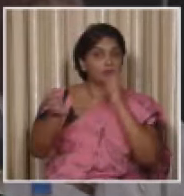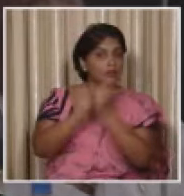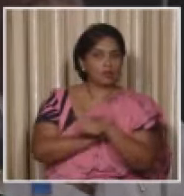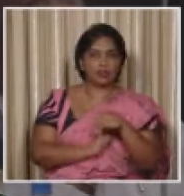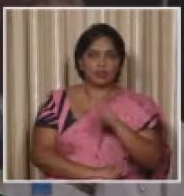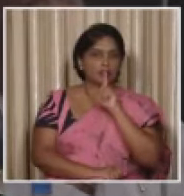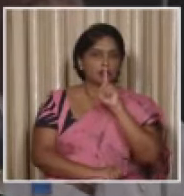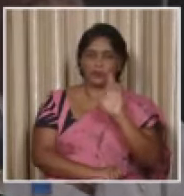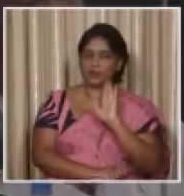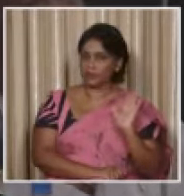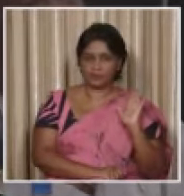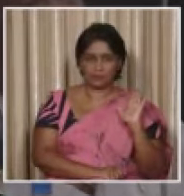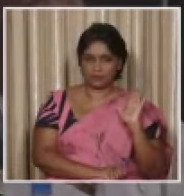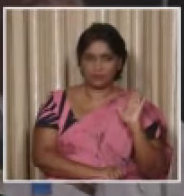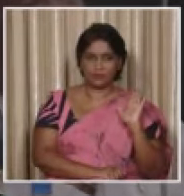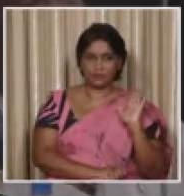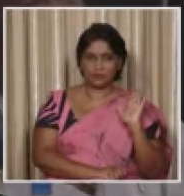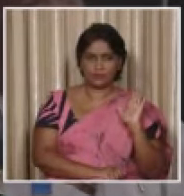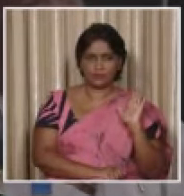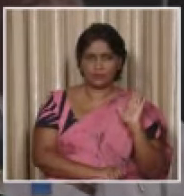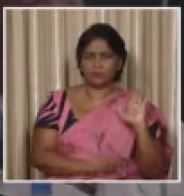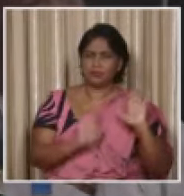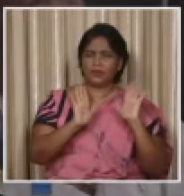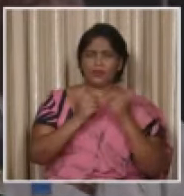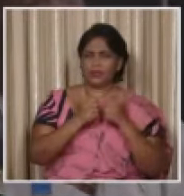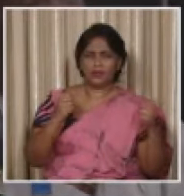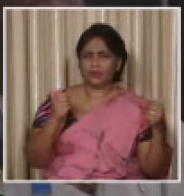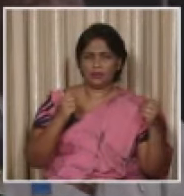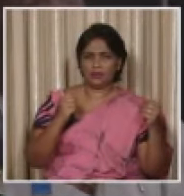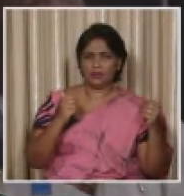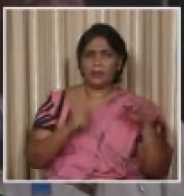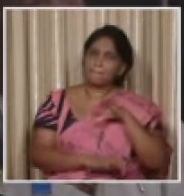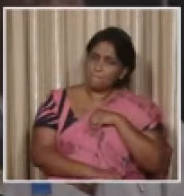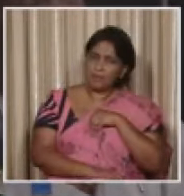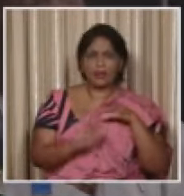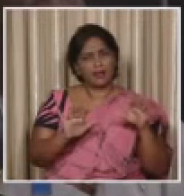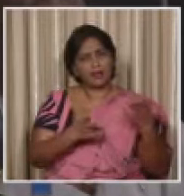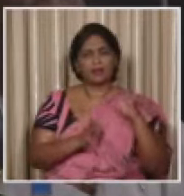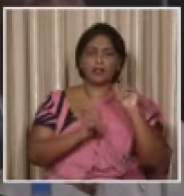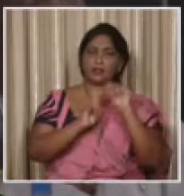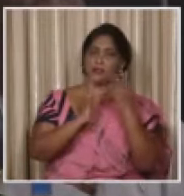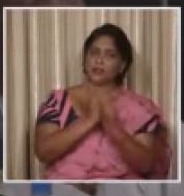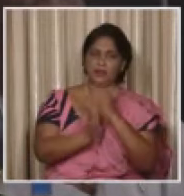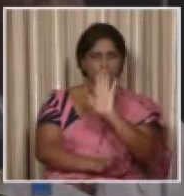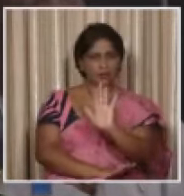මෙතන නිර්දේශ කළා නැහැ. ඒ ඒ ඒක වෙනම කතාවක්. හරි ඒක පිළිගන්නවද නැද්ද කියන එක ප්‍රතිපත්තිමය